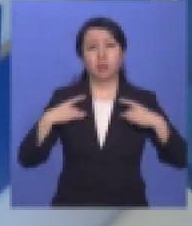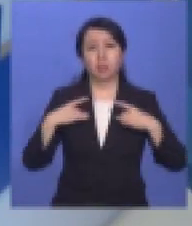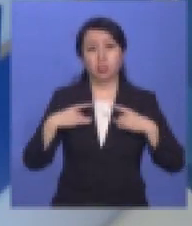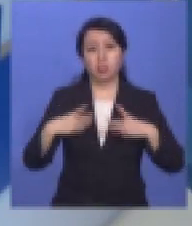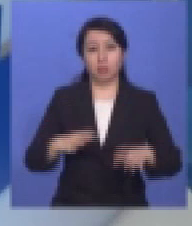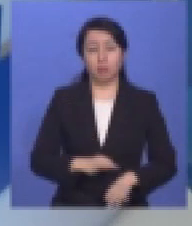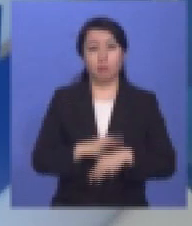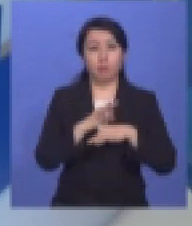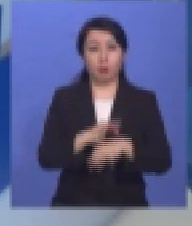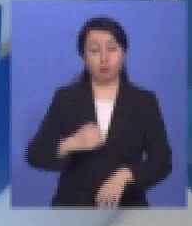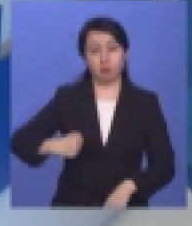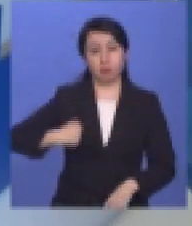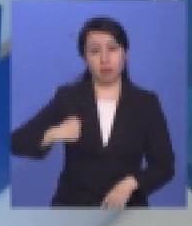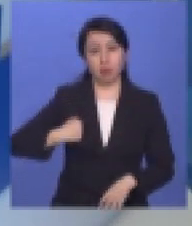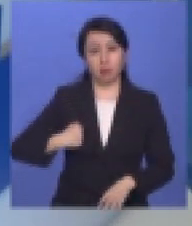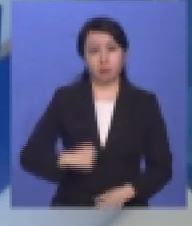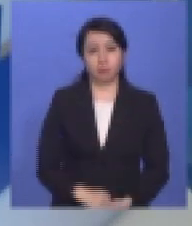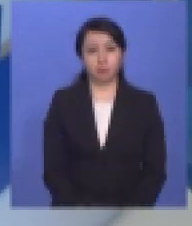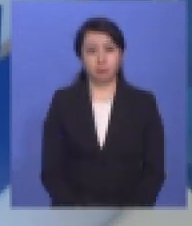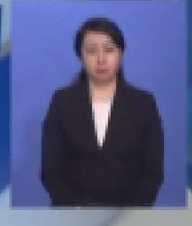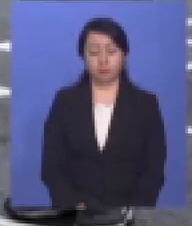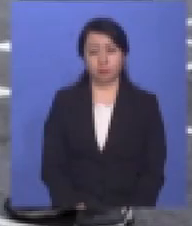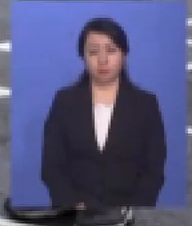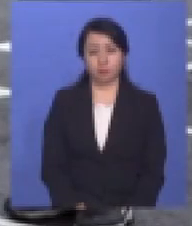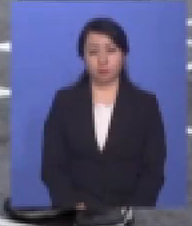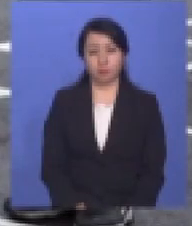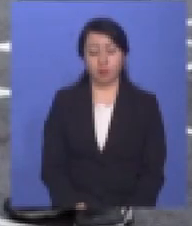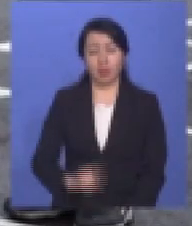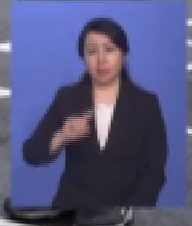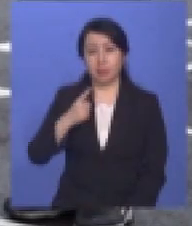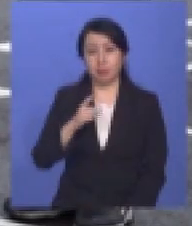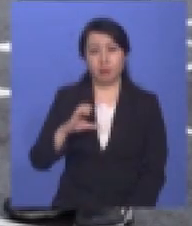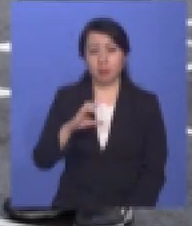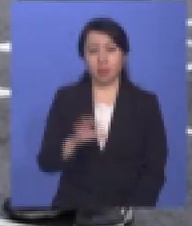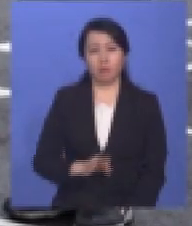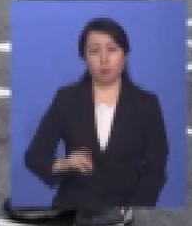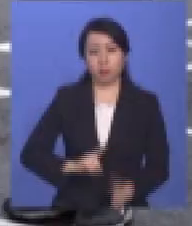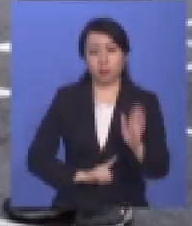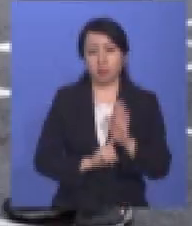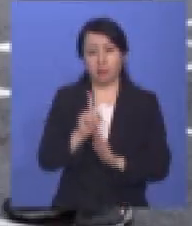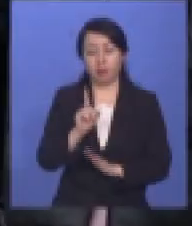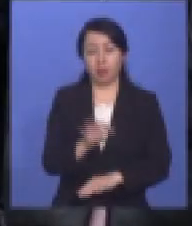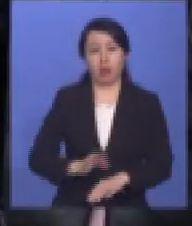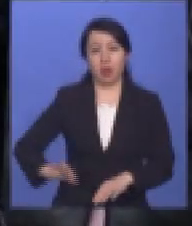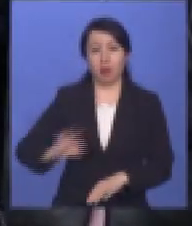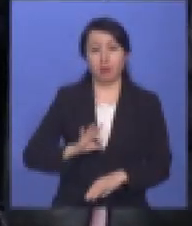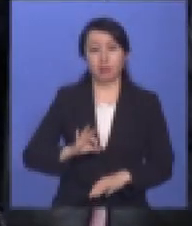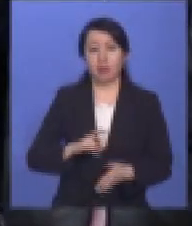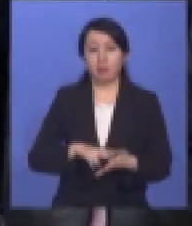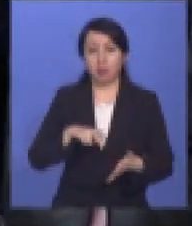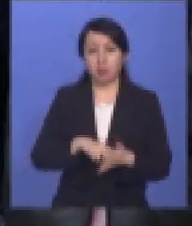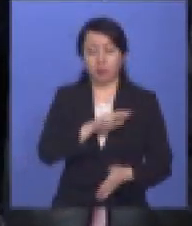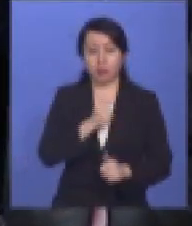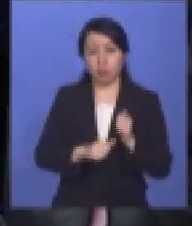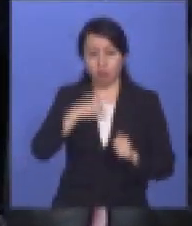торжественная церемония проводов солдат. Подробности далее. С 1 сентября в области стартовала осенняя призывная кампания.